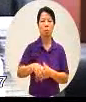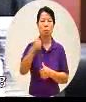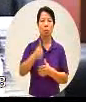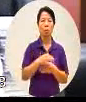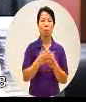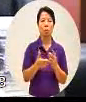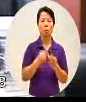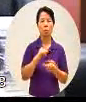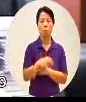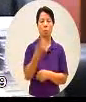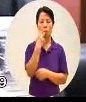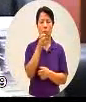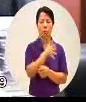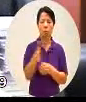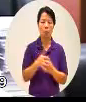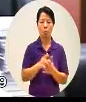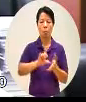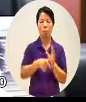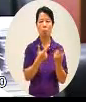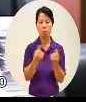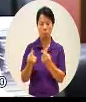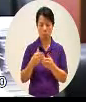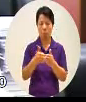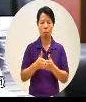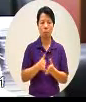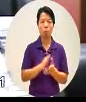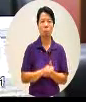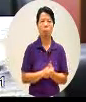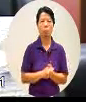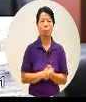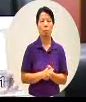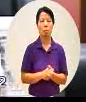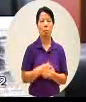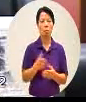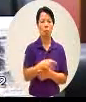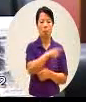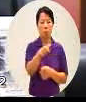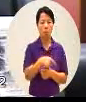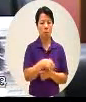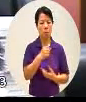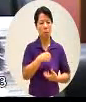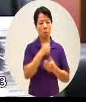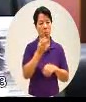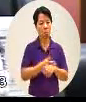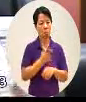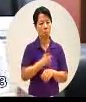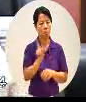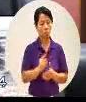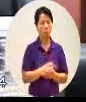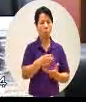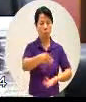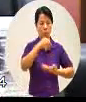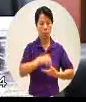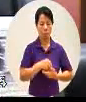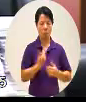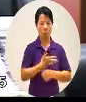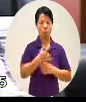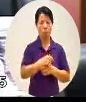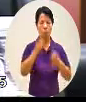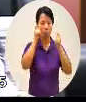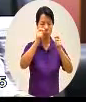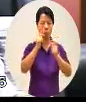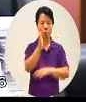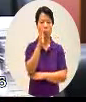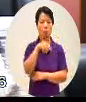问定起来请益，看人有什么较好的意见要提供给我们，让我们高雄市更加进步更加发